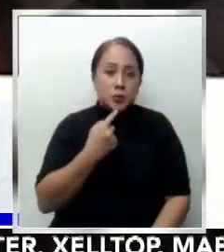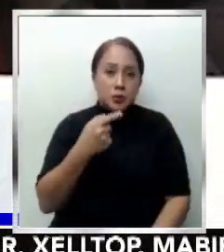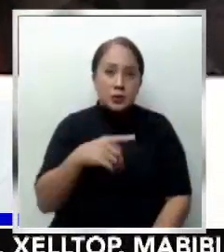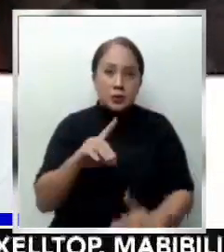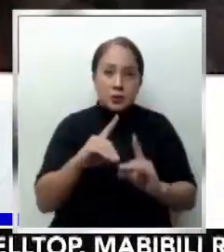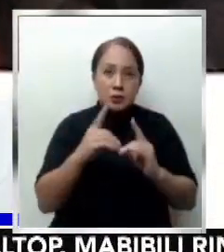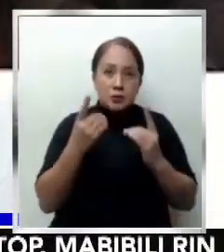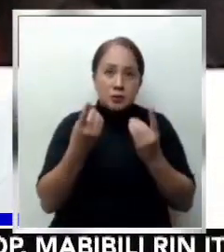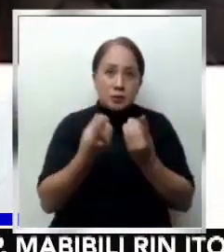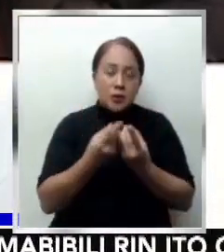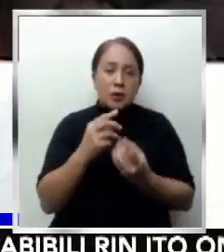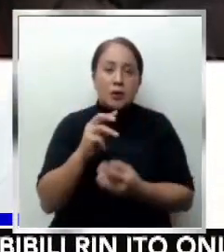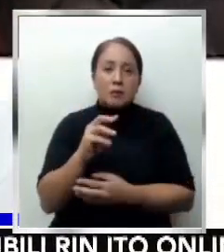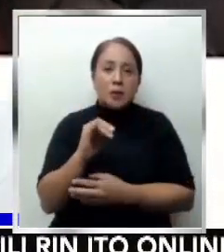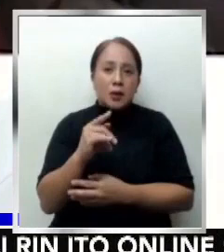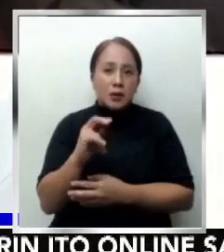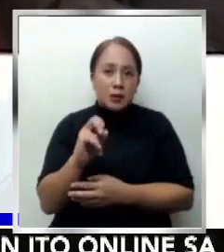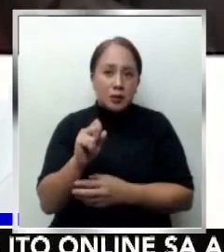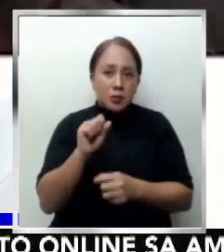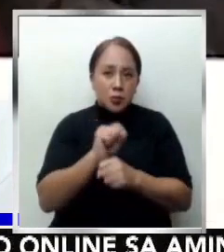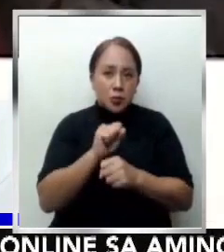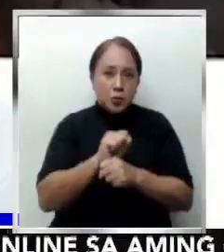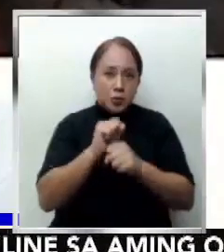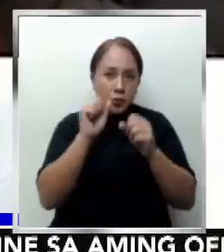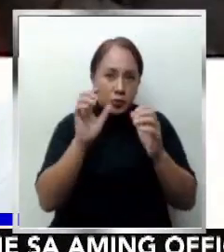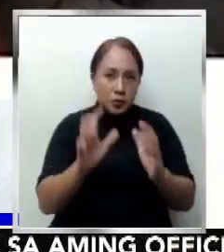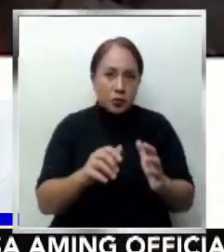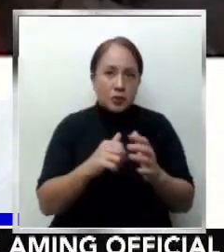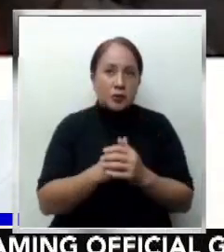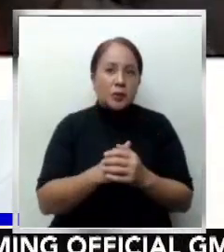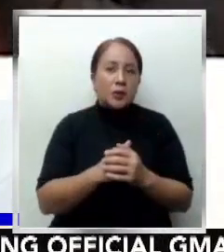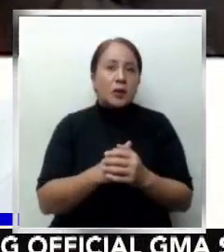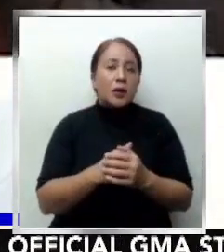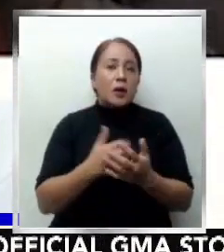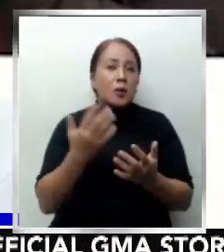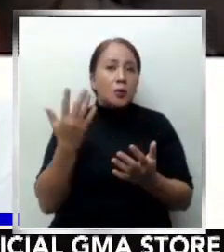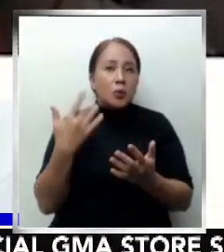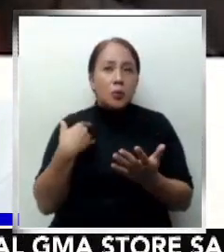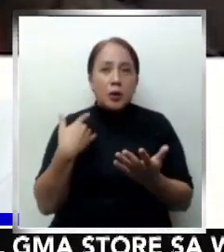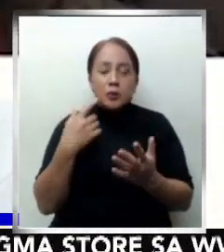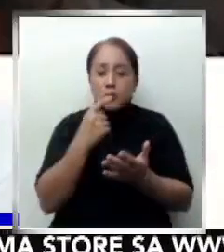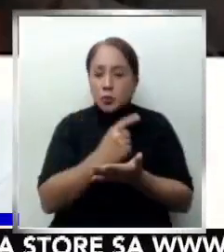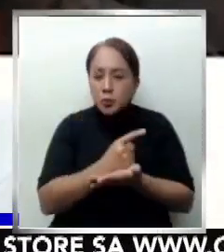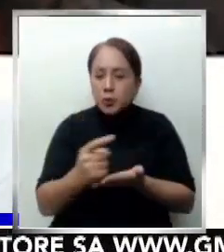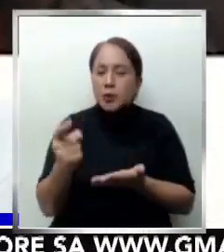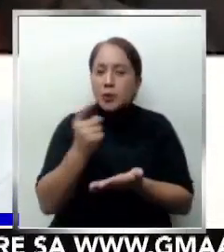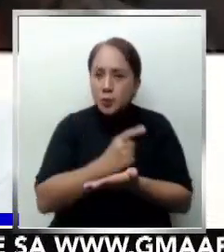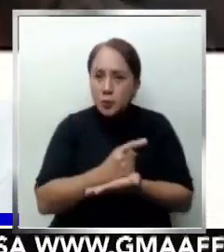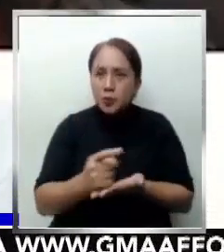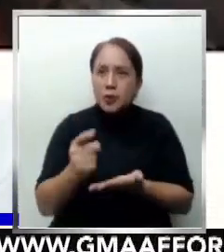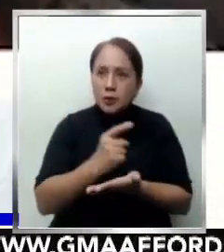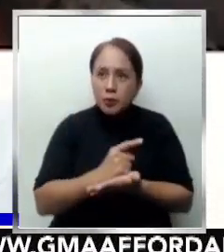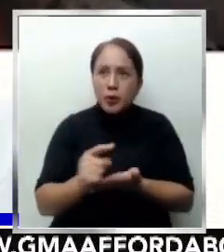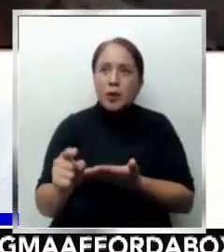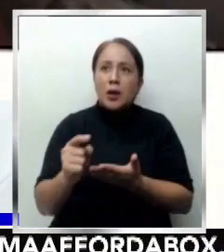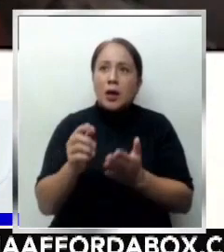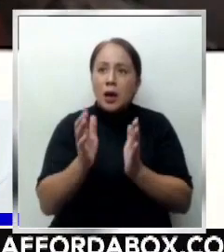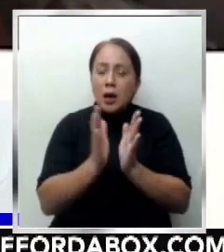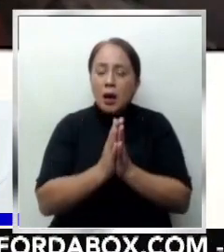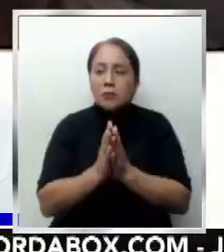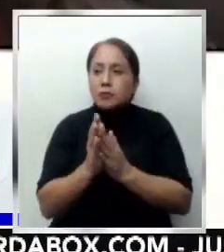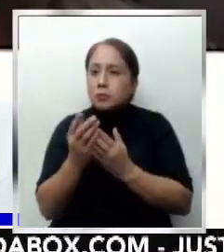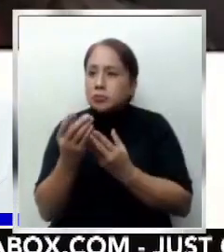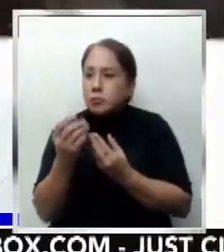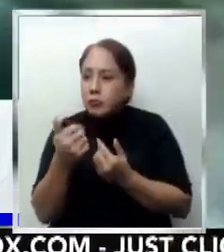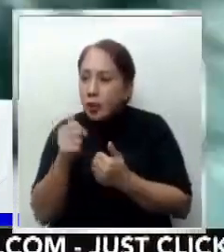Migrant Workers. Wala pong lumilipas na linggo na hindi kami nagpa-follow up sa aming counterpart sa